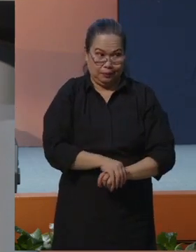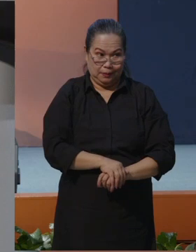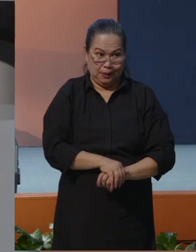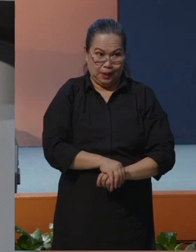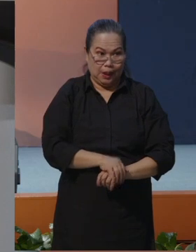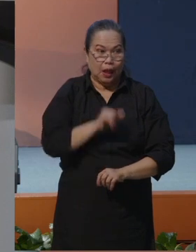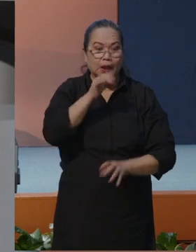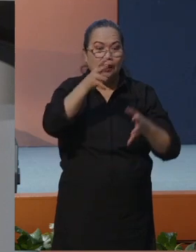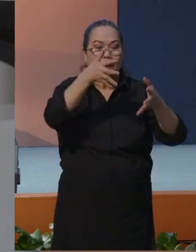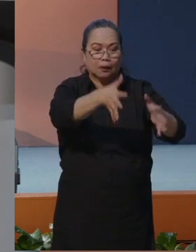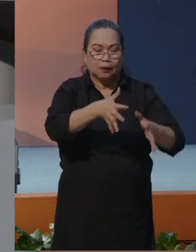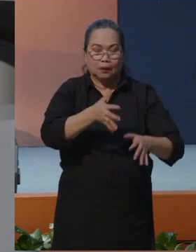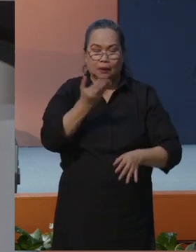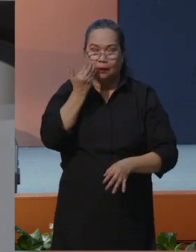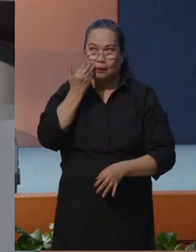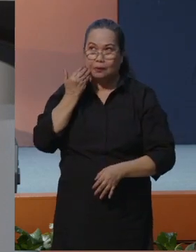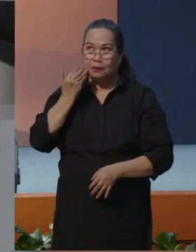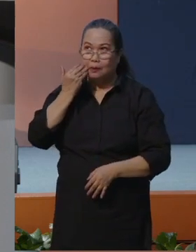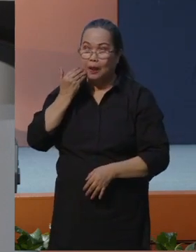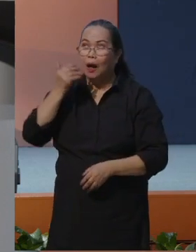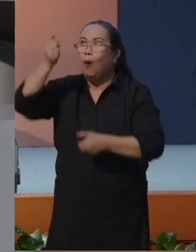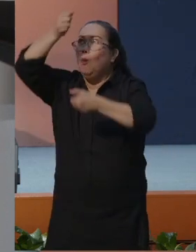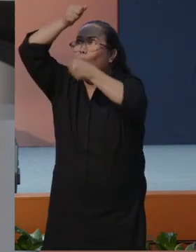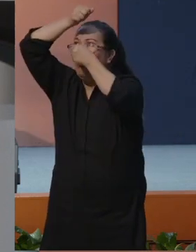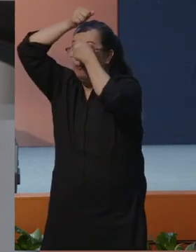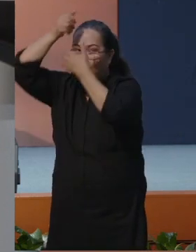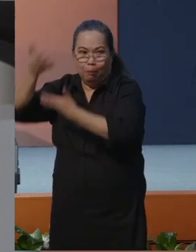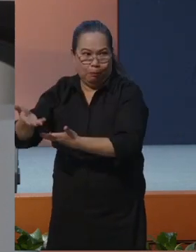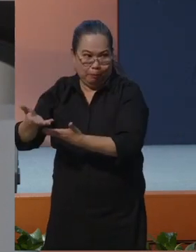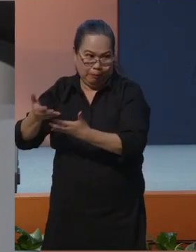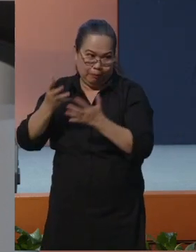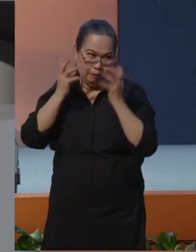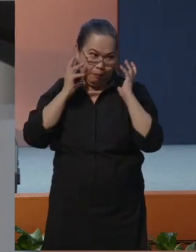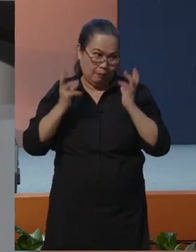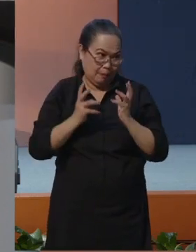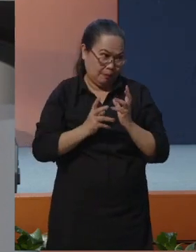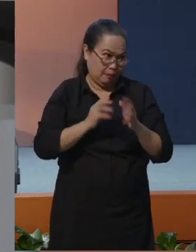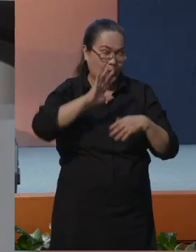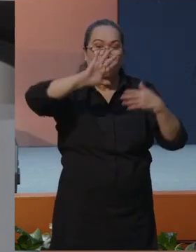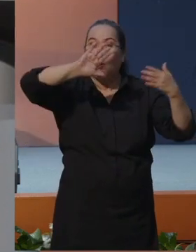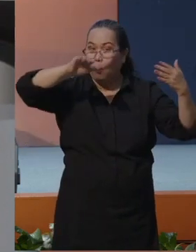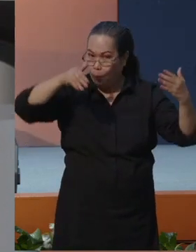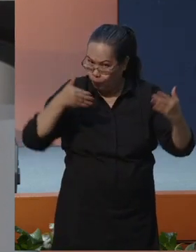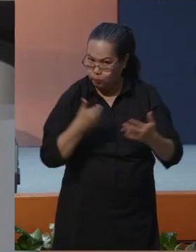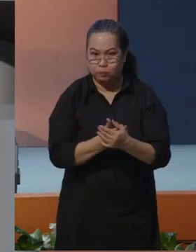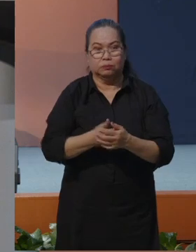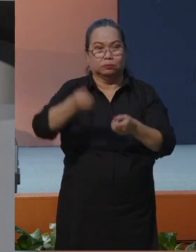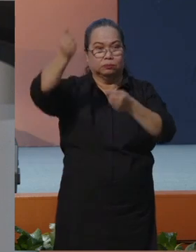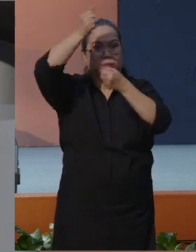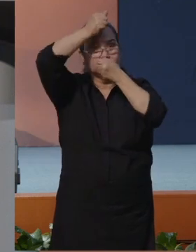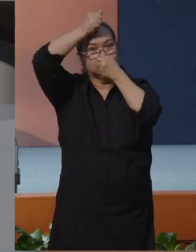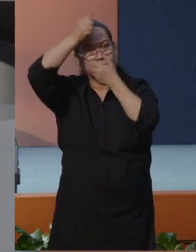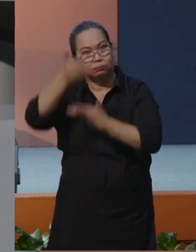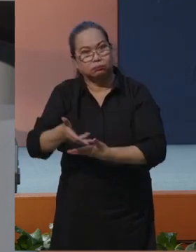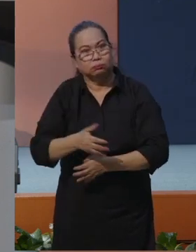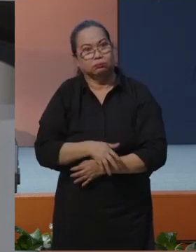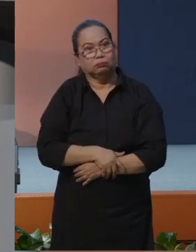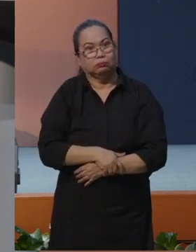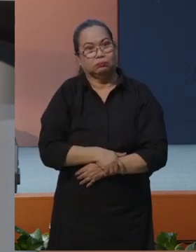undone of all that the Lord had commanded Moses." All. He left nothing